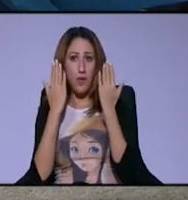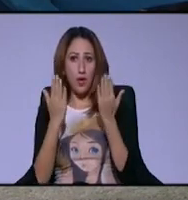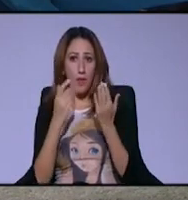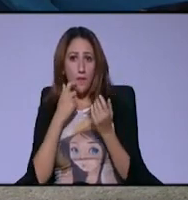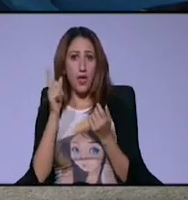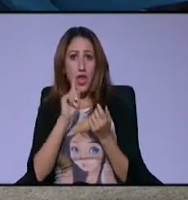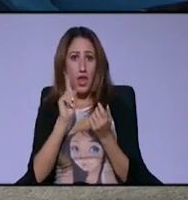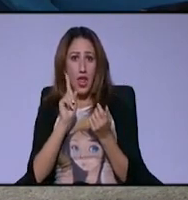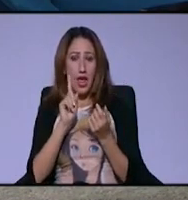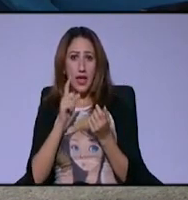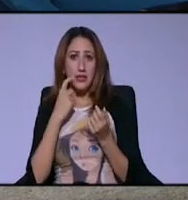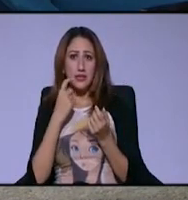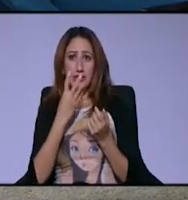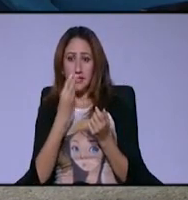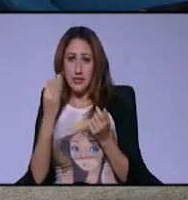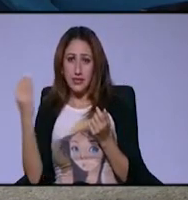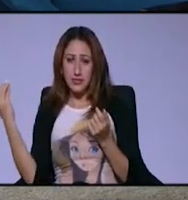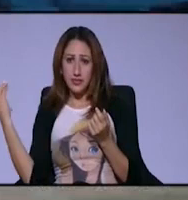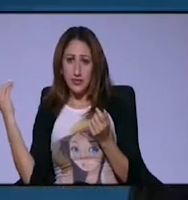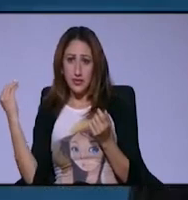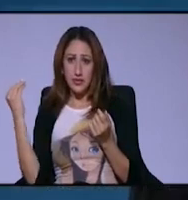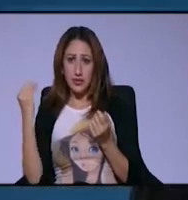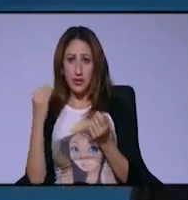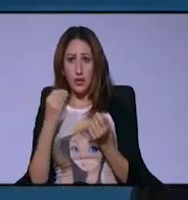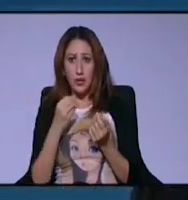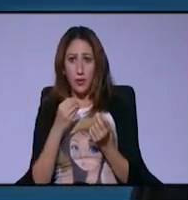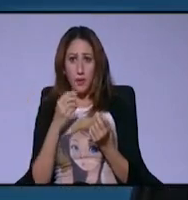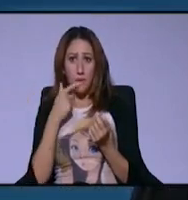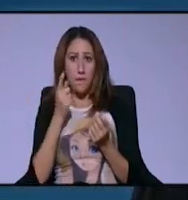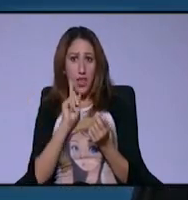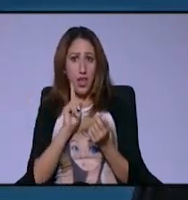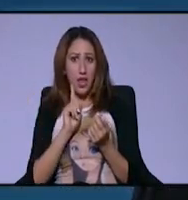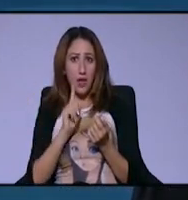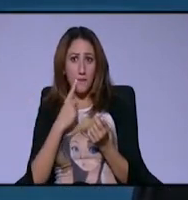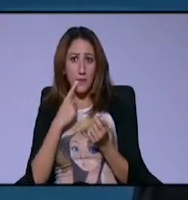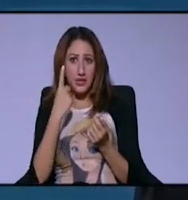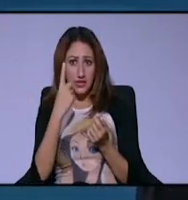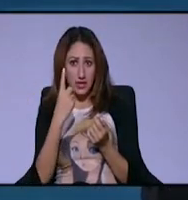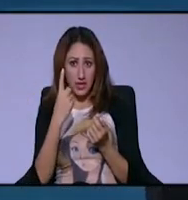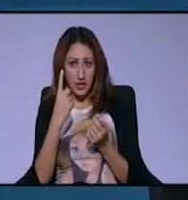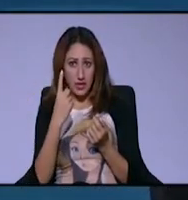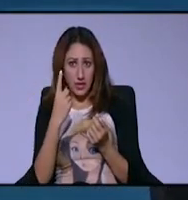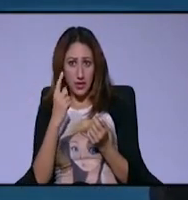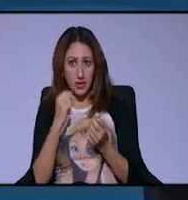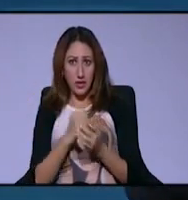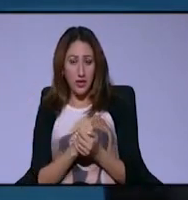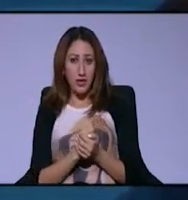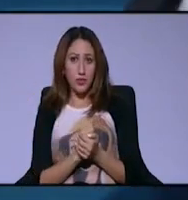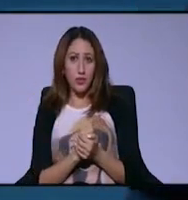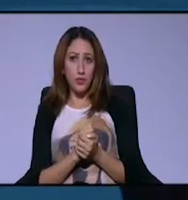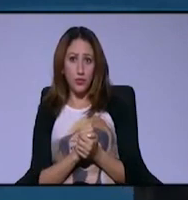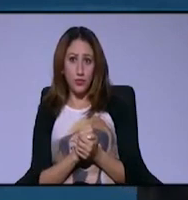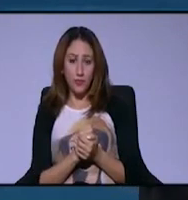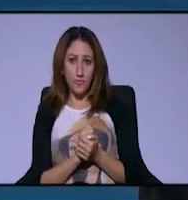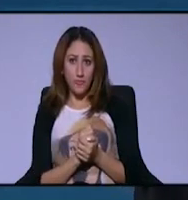تجعلها عليهم سنين كسني يوسف، يعني لا تسلط عليهم سنة يبلغ فيها منهم الجهد أن